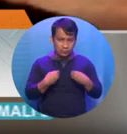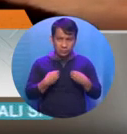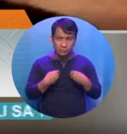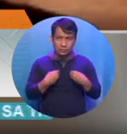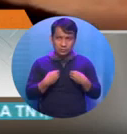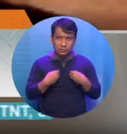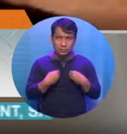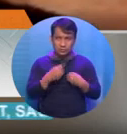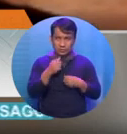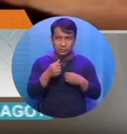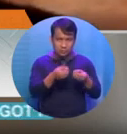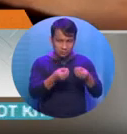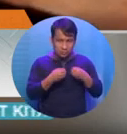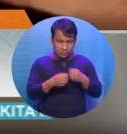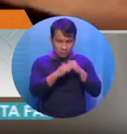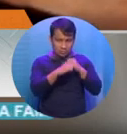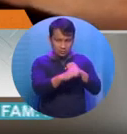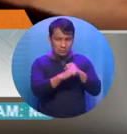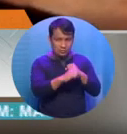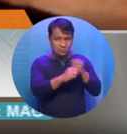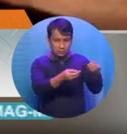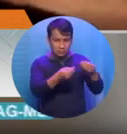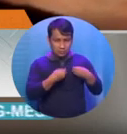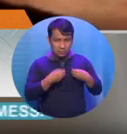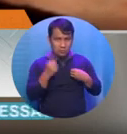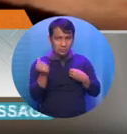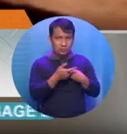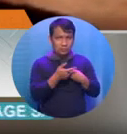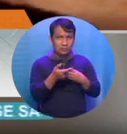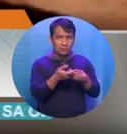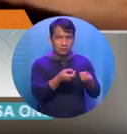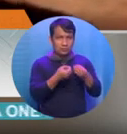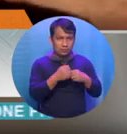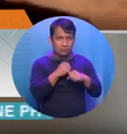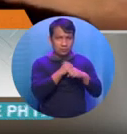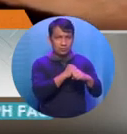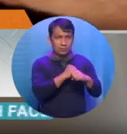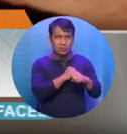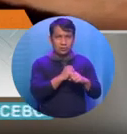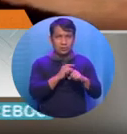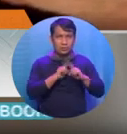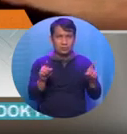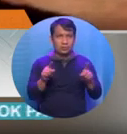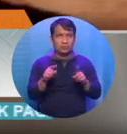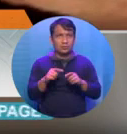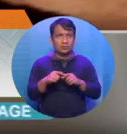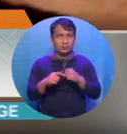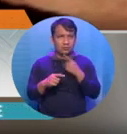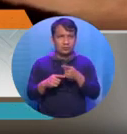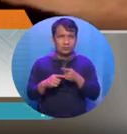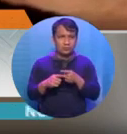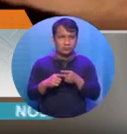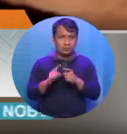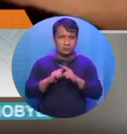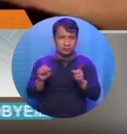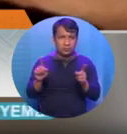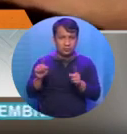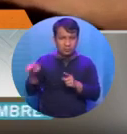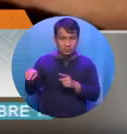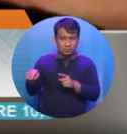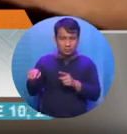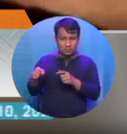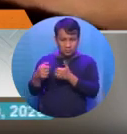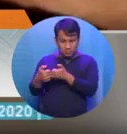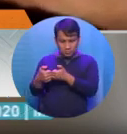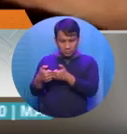na din po kasalanan kasi po naliligaw nga po siya, di ba? Okay. Ma'am, iba kasi yung naliligaw, iba yung naging kayo. So, naging kayo